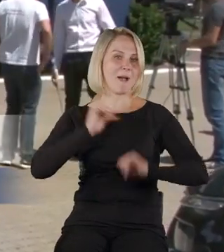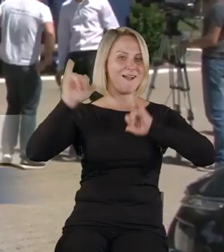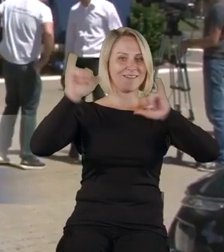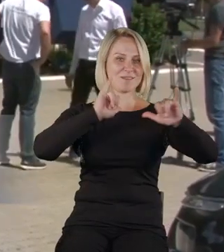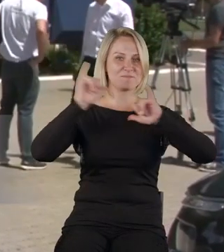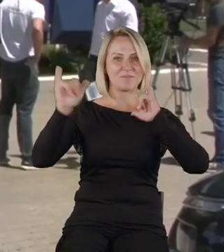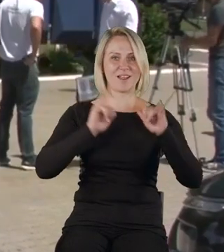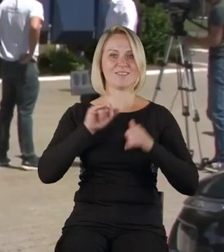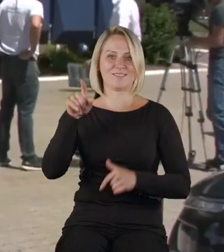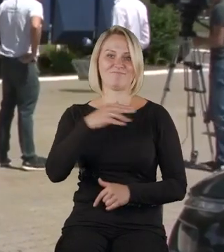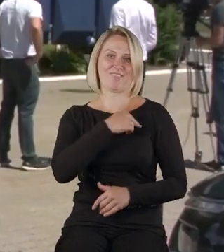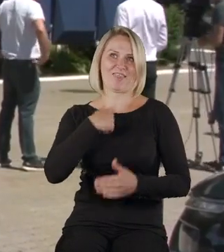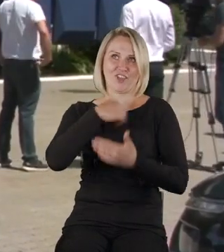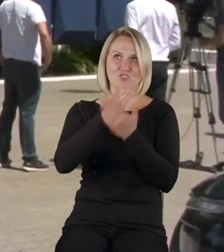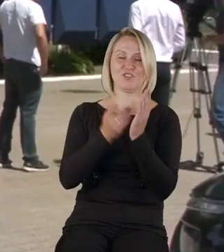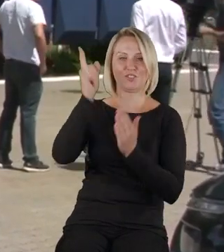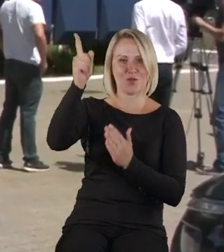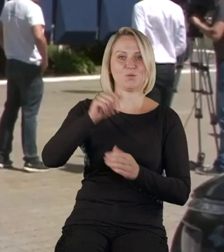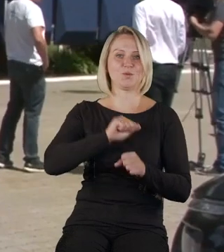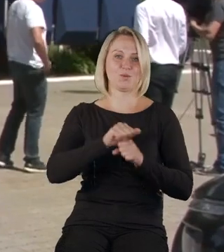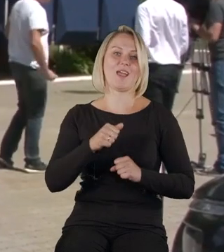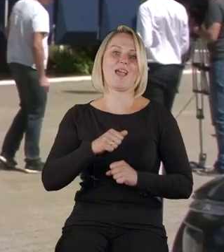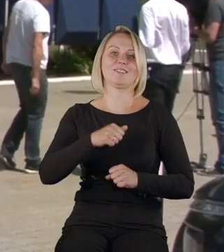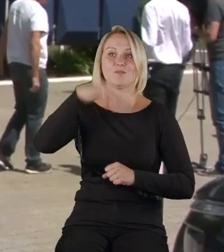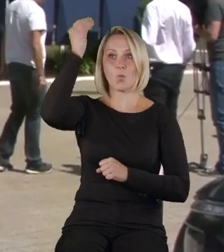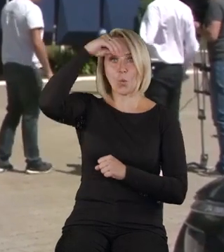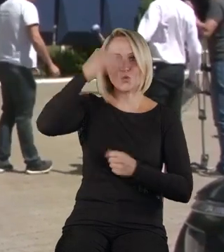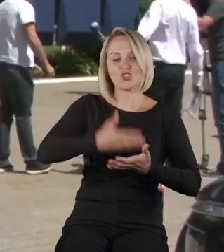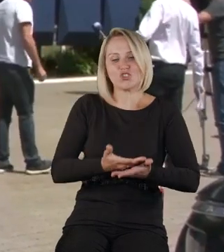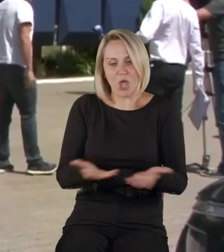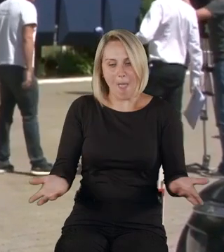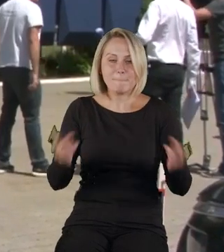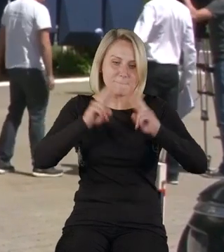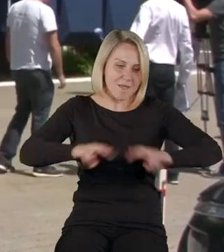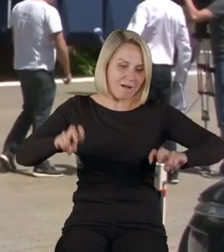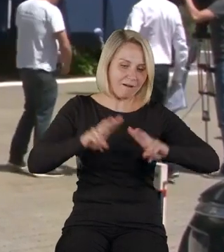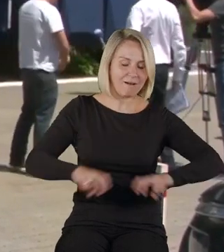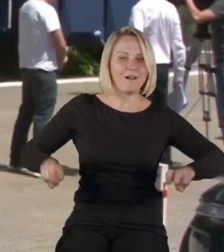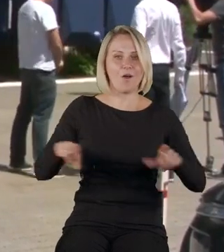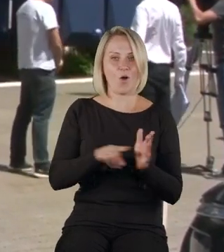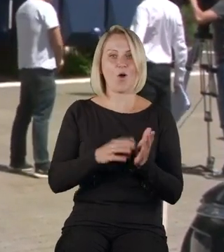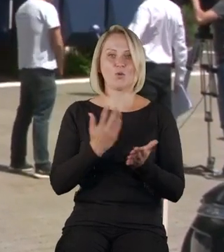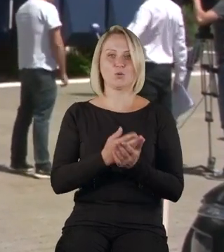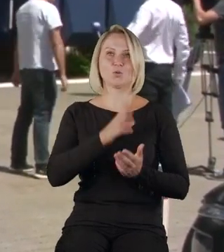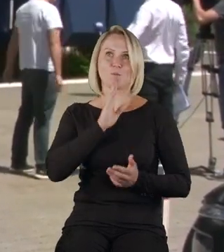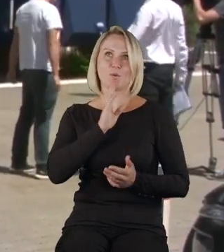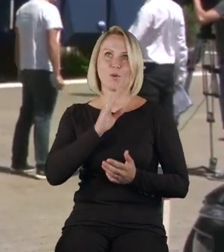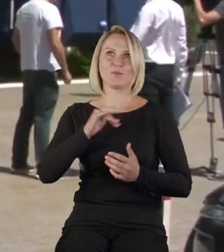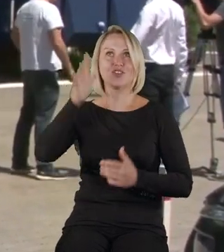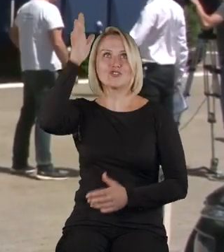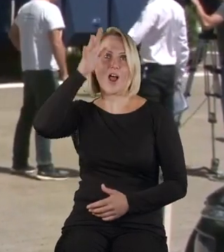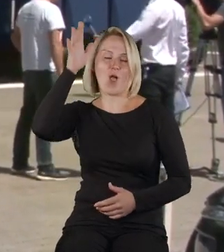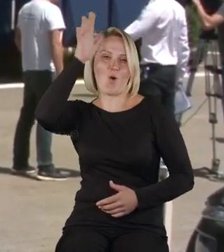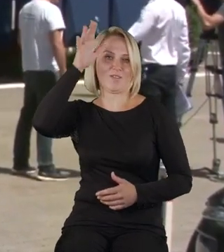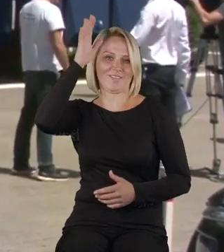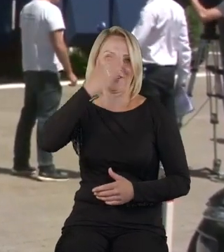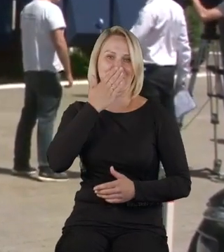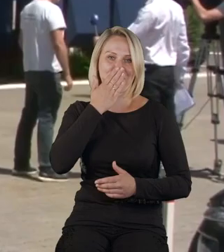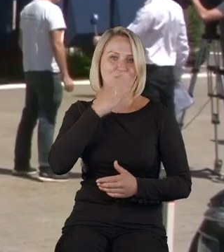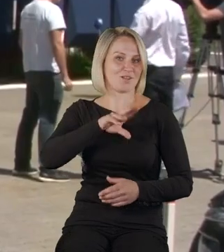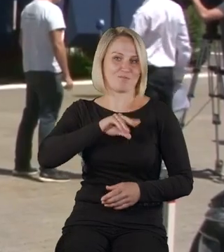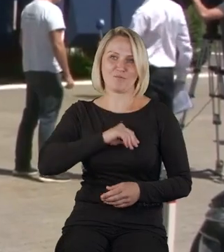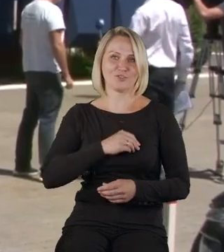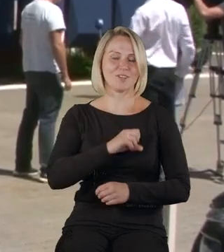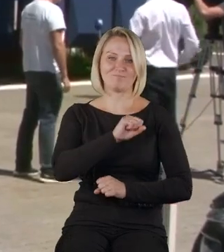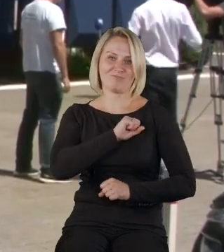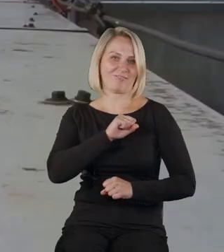na naszym wydziale. Jesteśmy Wydziałem Nauk o Ziemi, już z definicji nieco szalonym, więc myślę, że to jest